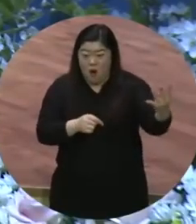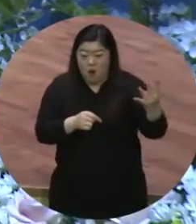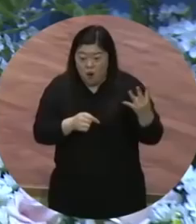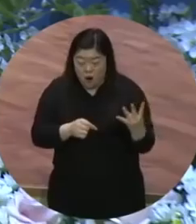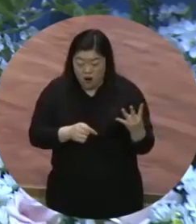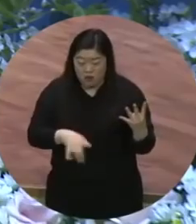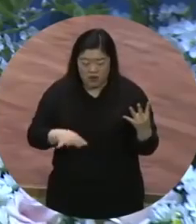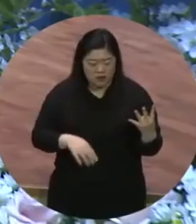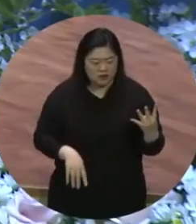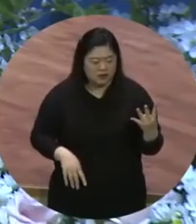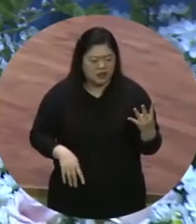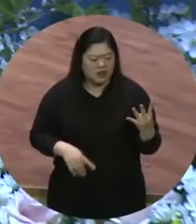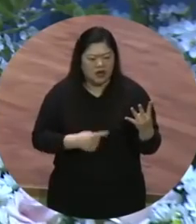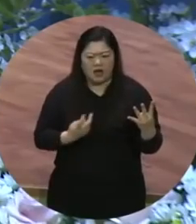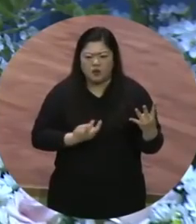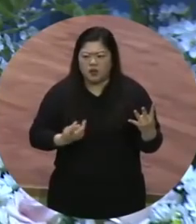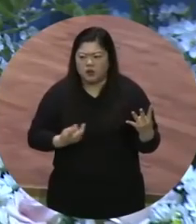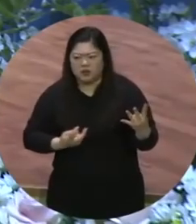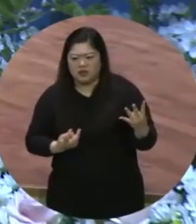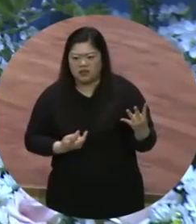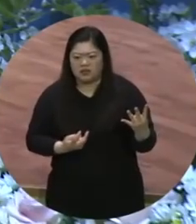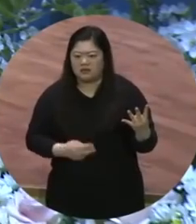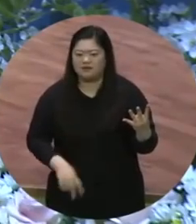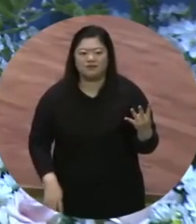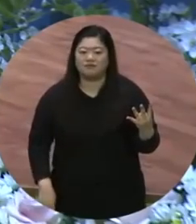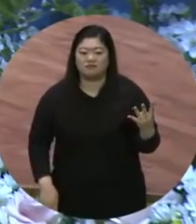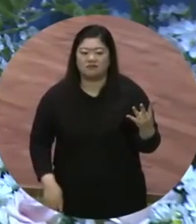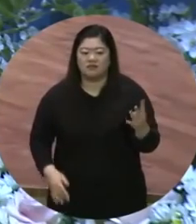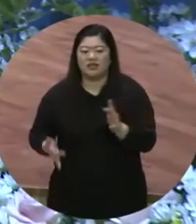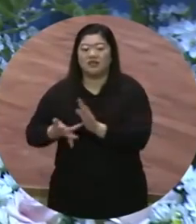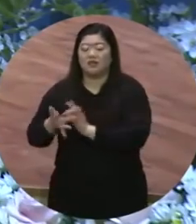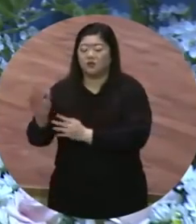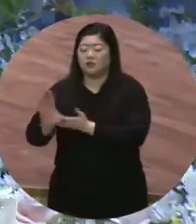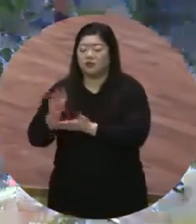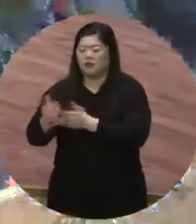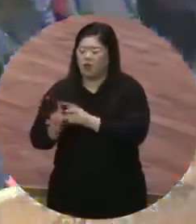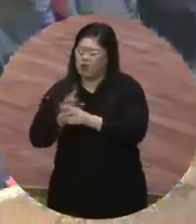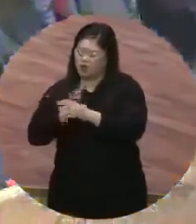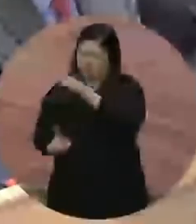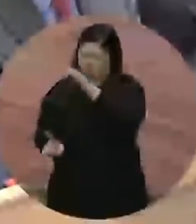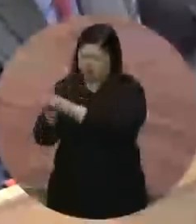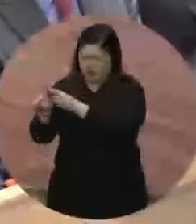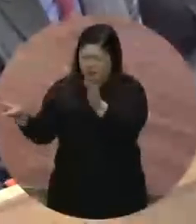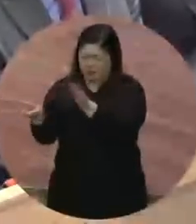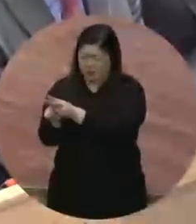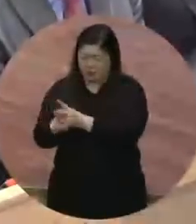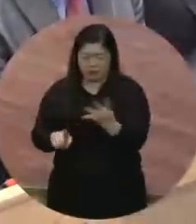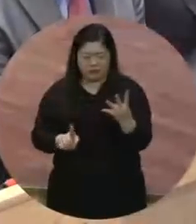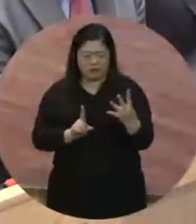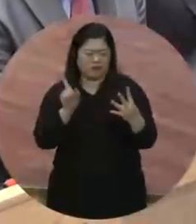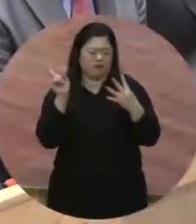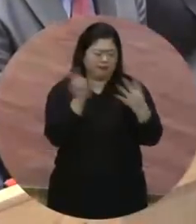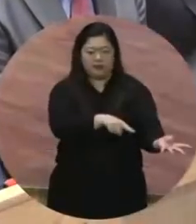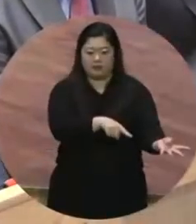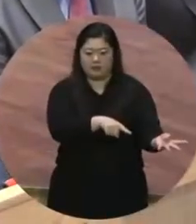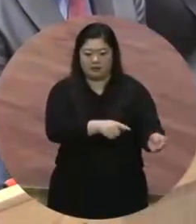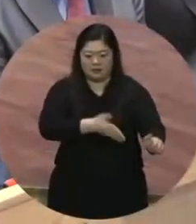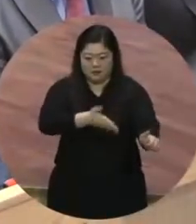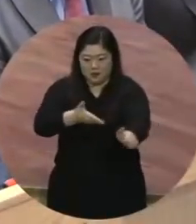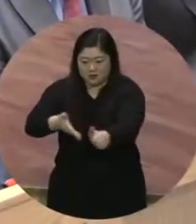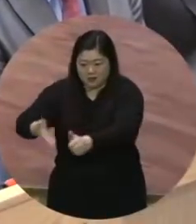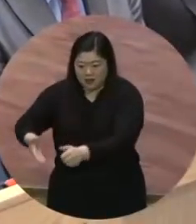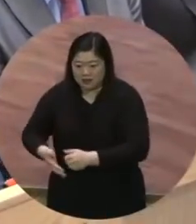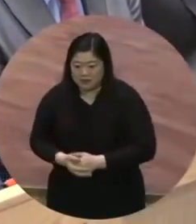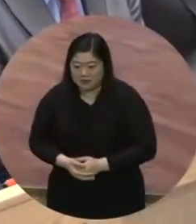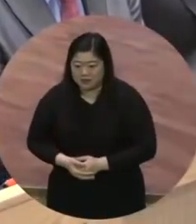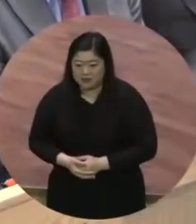없어요. 예수 그리스도의 유일성 속으로 들어가 버리시 바랍니다. 너희 염려를 주께 맡겨라. 염려,